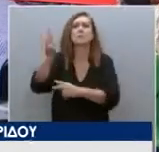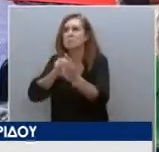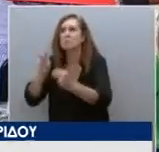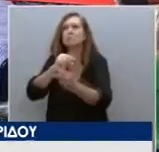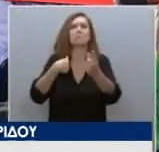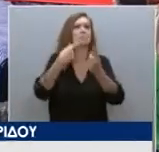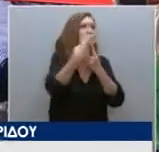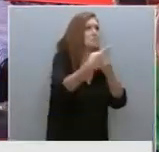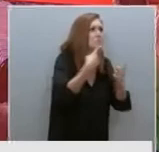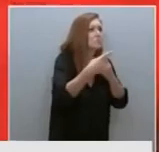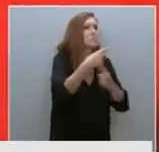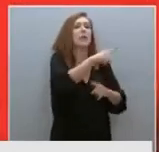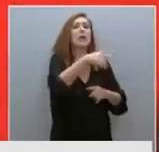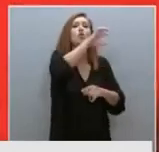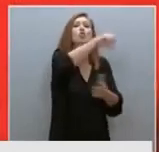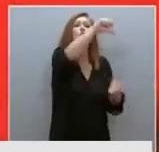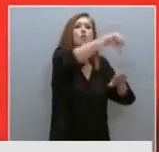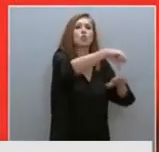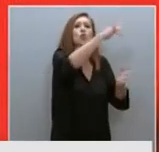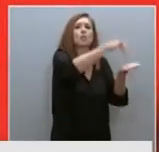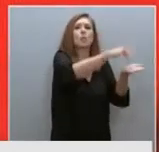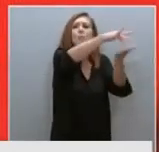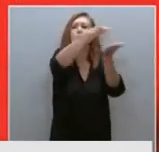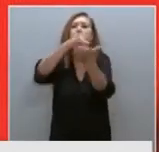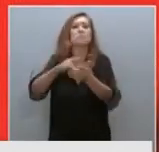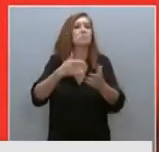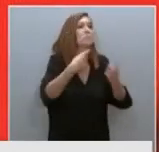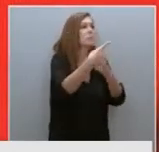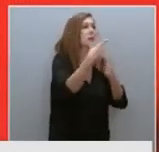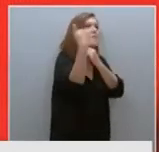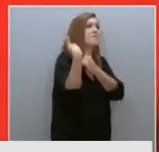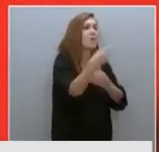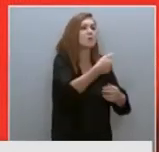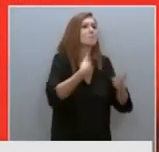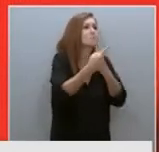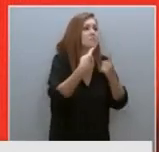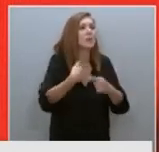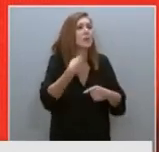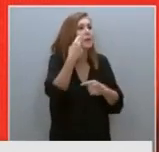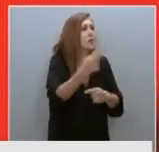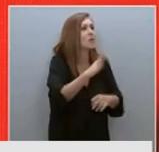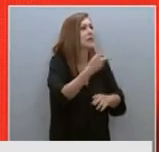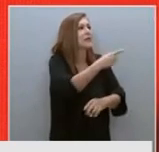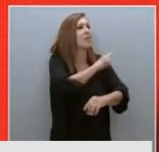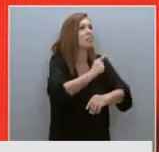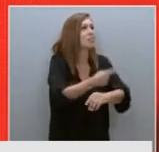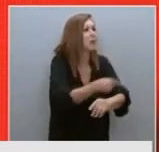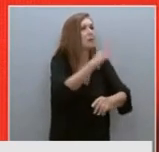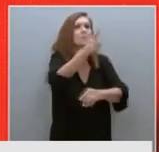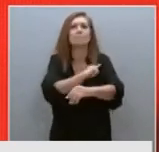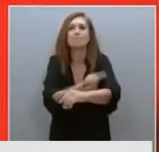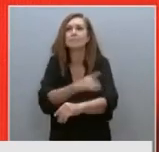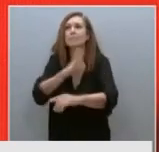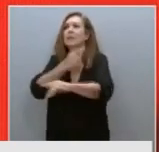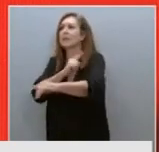της συνέντευξης τύπου του στη Διεθνή Έκθεση Θεσσαλονίκης το μεσημέρι της Κυριακής 18 Σεπτεμβρίου. Ο πρώην πρωθυπουργός κληθείς να σχολιάσει